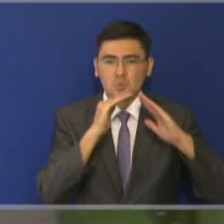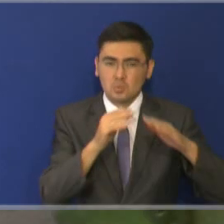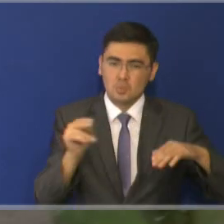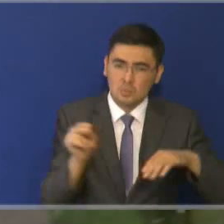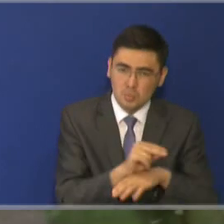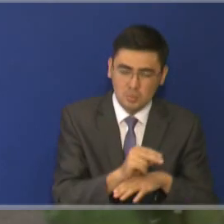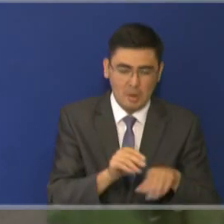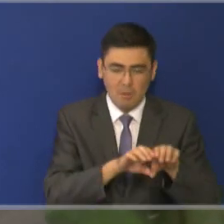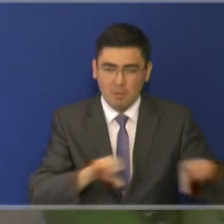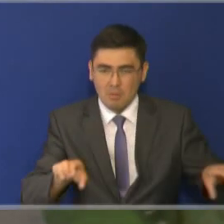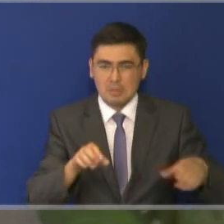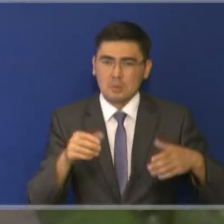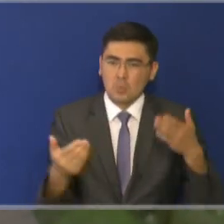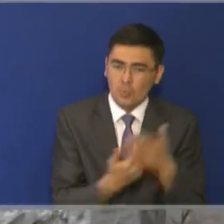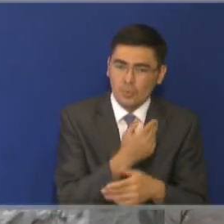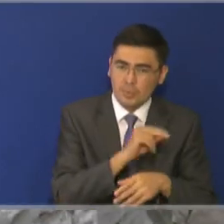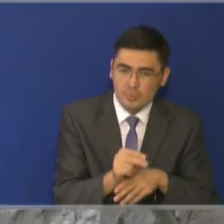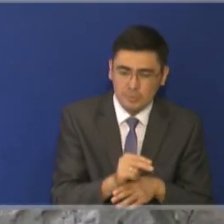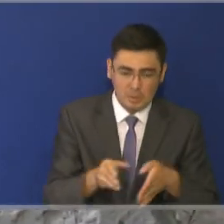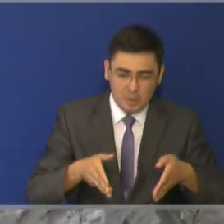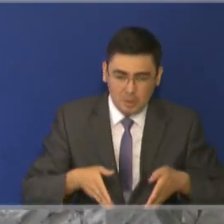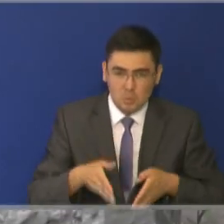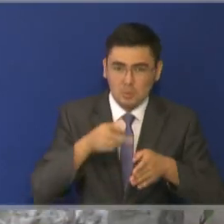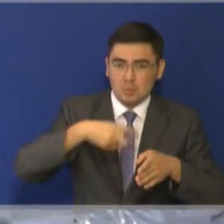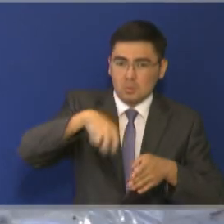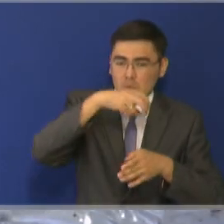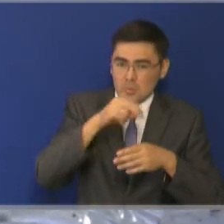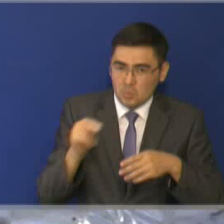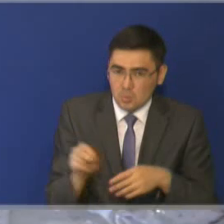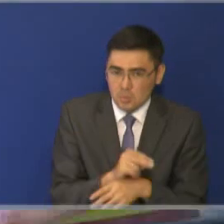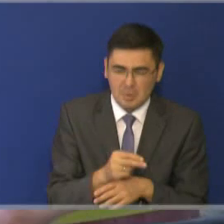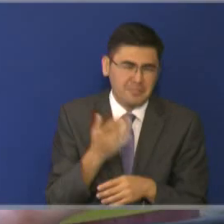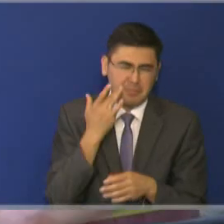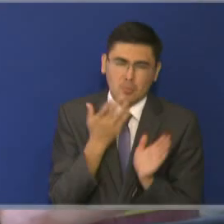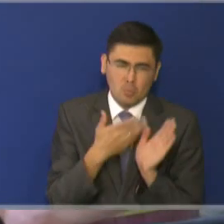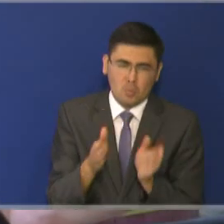су құбырларын ауыстыру және кіреберісі жөндеу мақсатында ұдайы ақша жиналады екен.